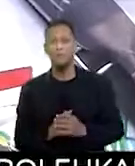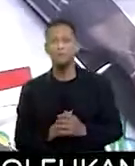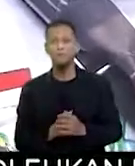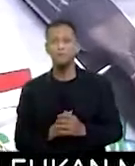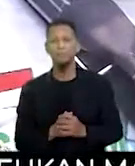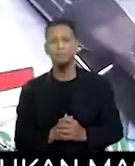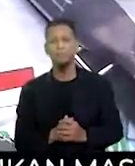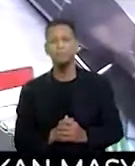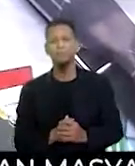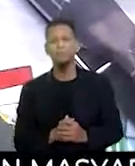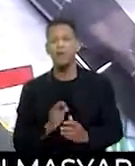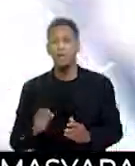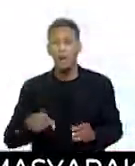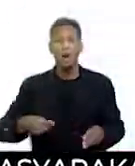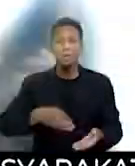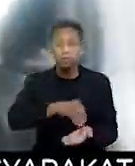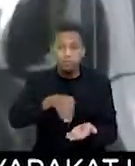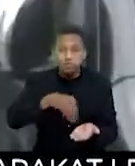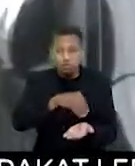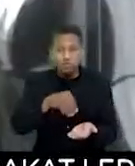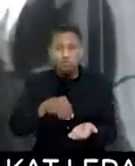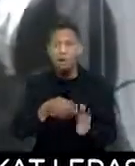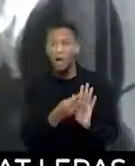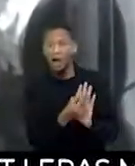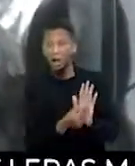pupuk naik sampai 300%.